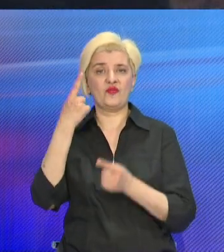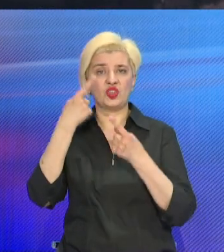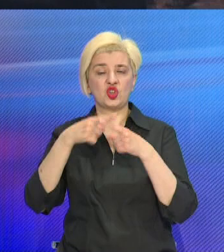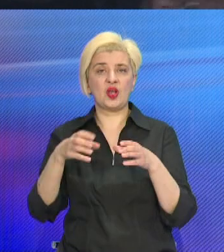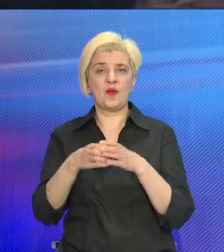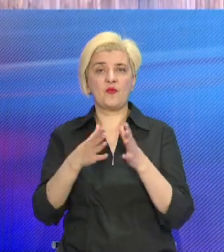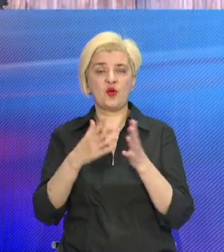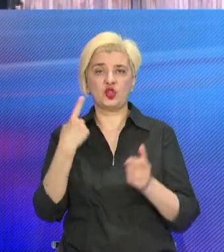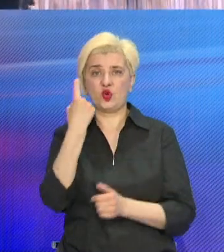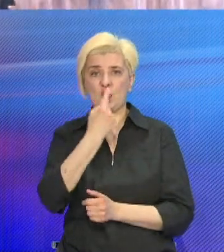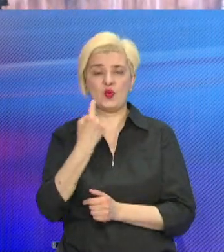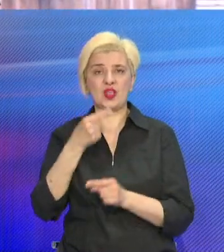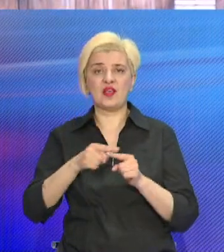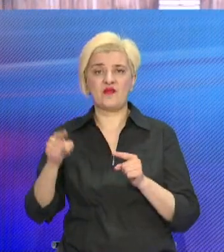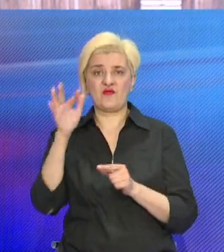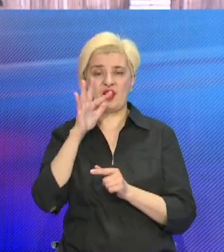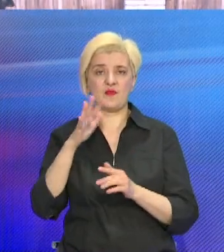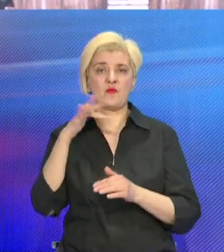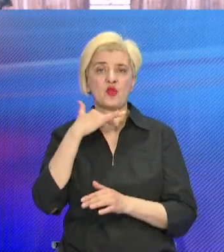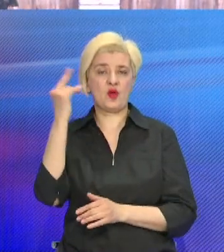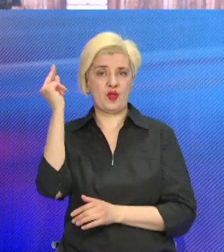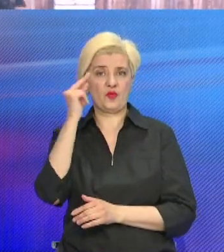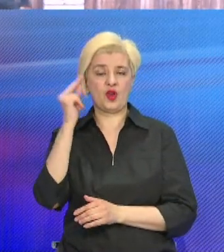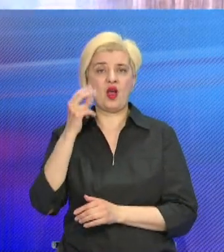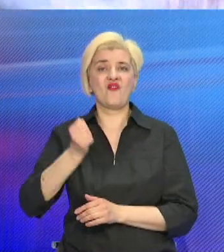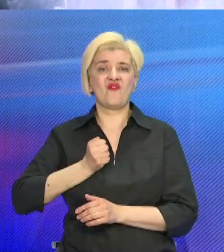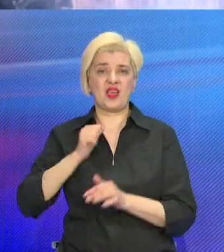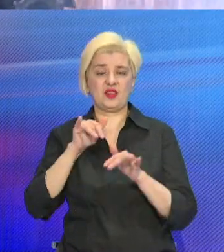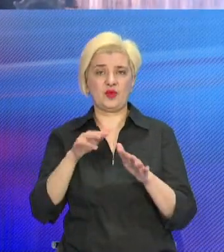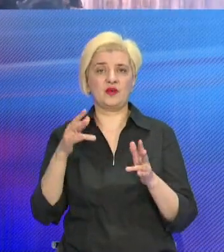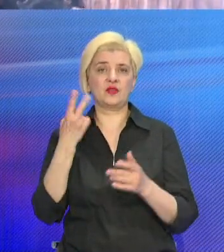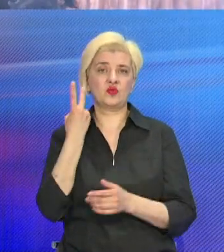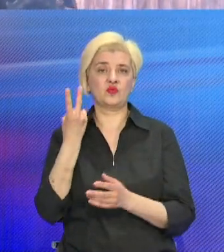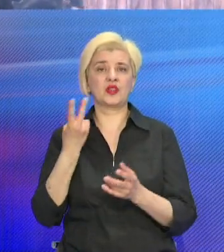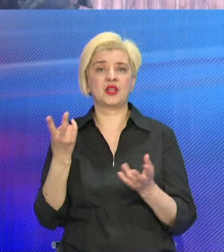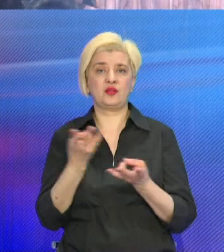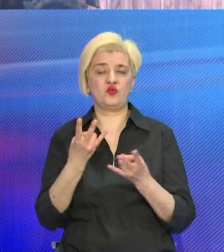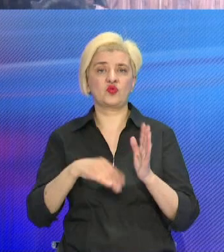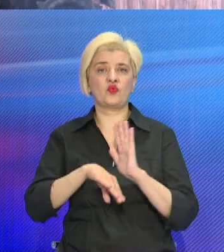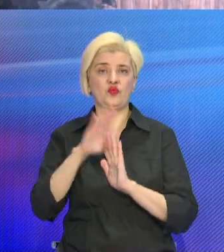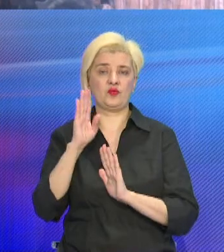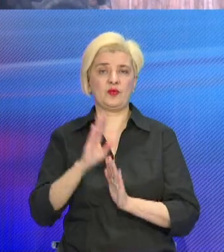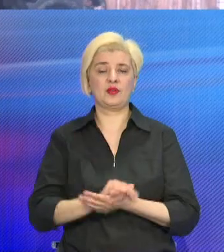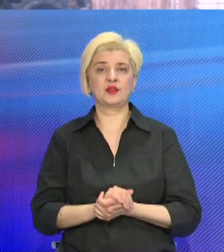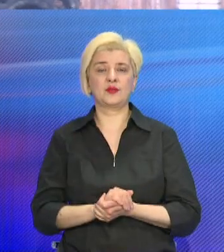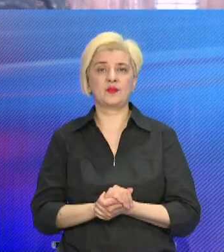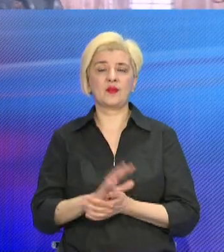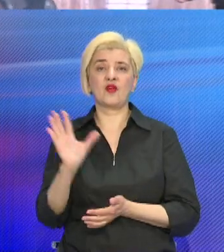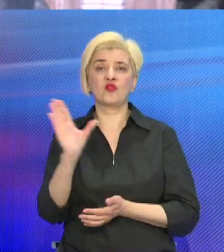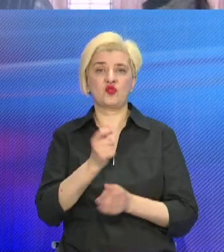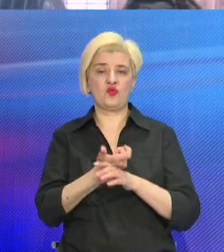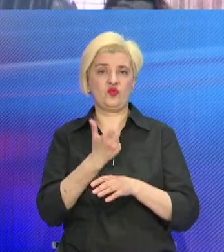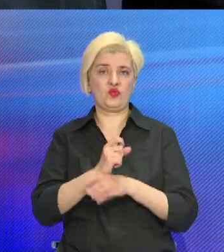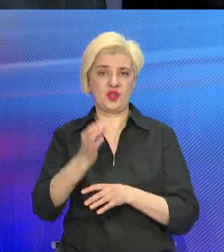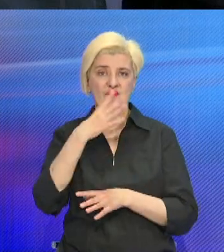уже больше за год. За гэты час, кажа, многому научился, але у военной справе треба постоянно удосканальваться. Мне все очень нравится